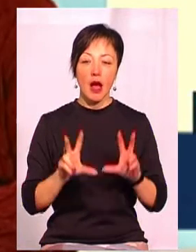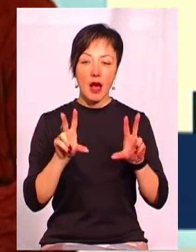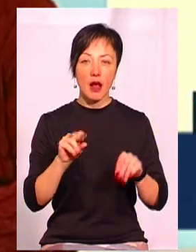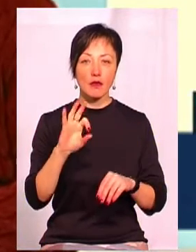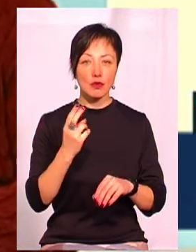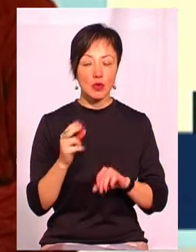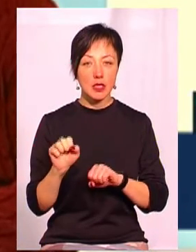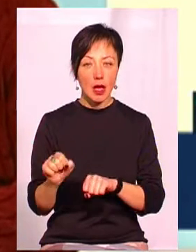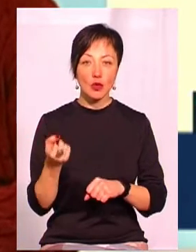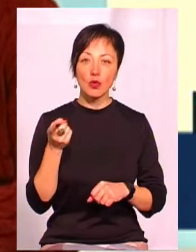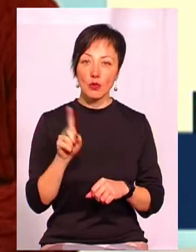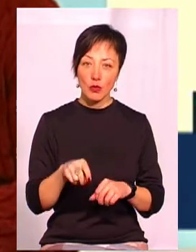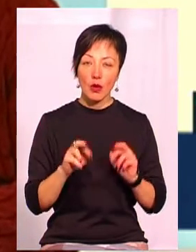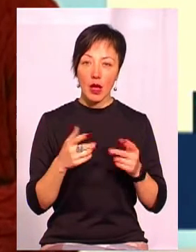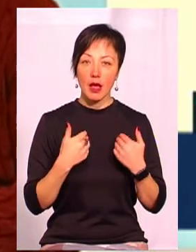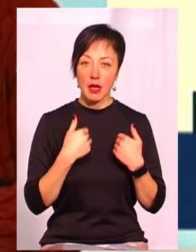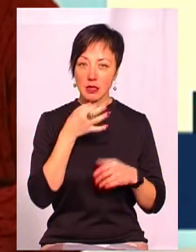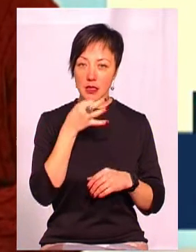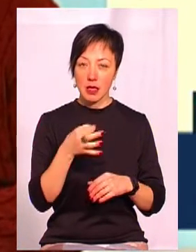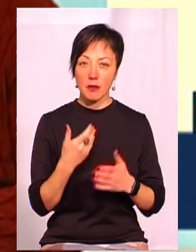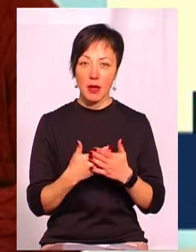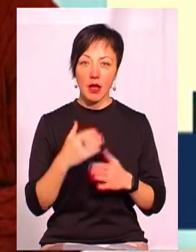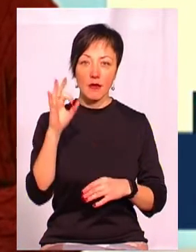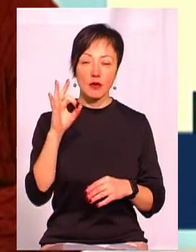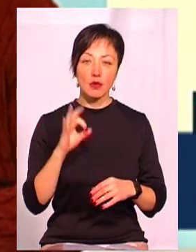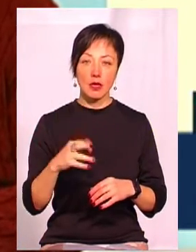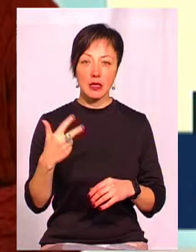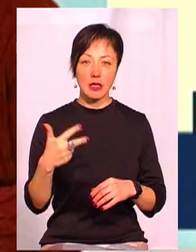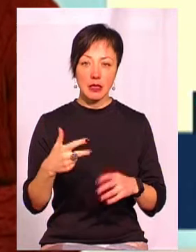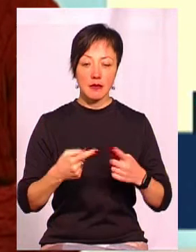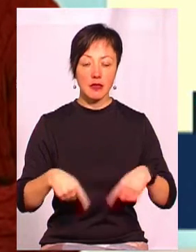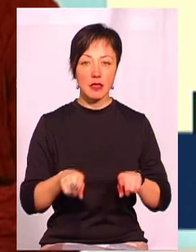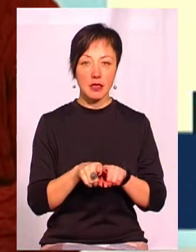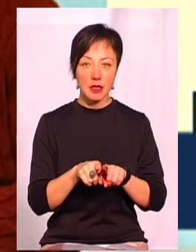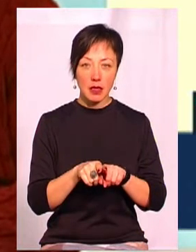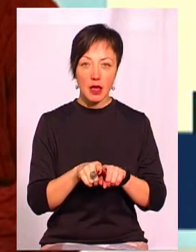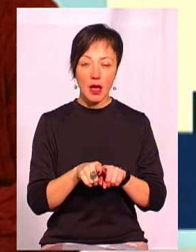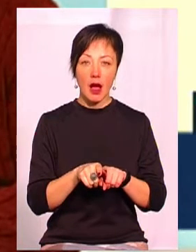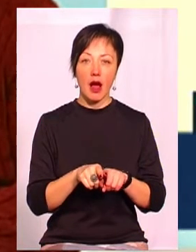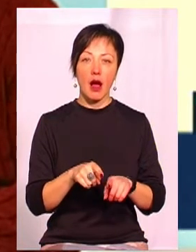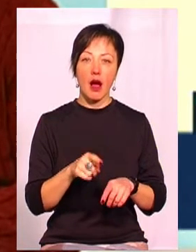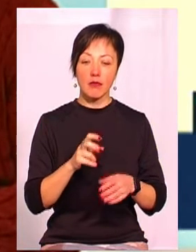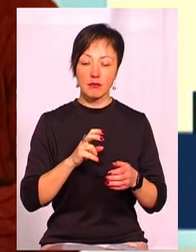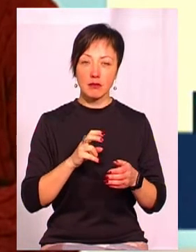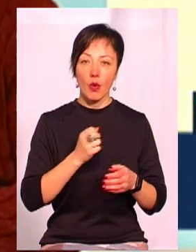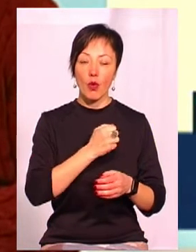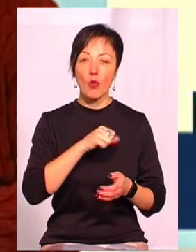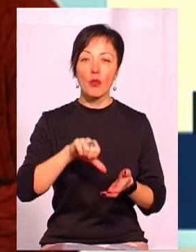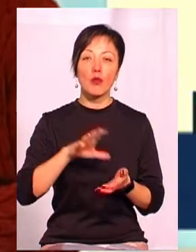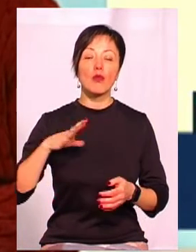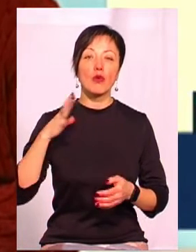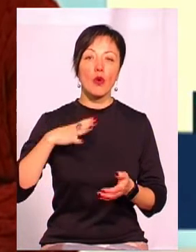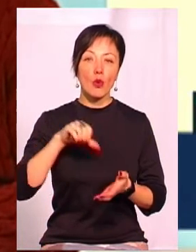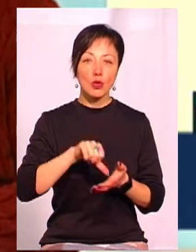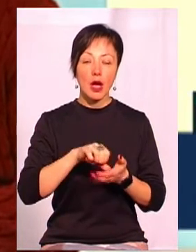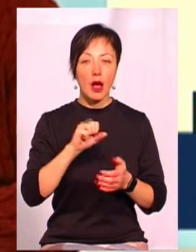захисту. Тому, як я вже сказала, відсотків 30 в цьому відділенні складають безпосередньо демобілізовані учасники АТО. Але я сподіваюся, що